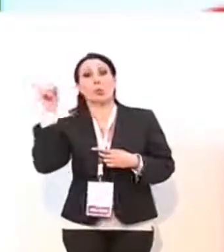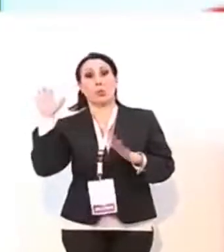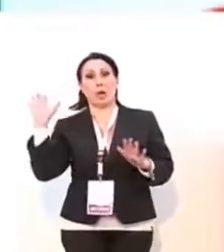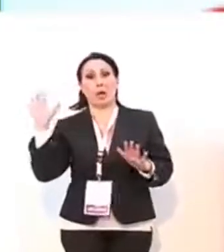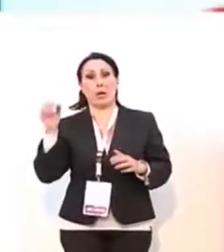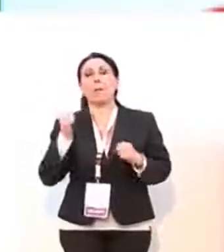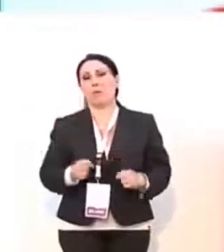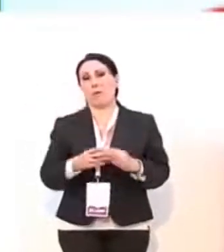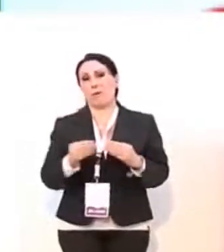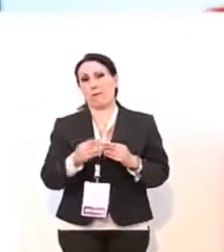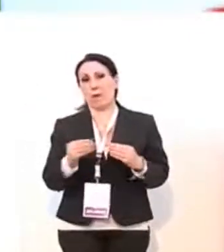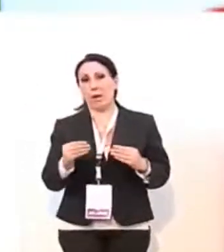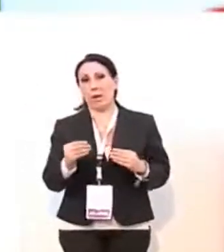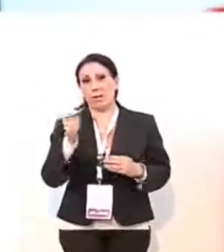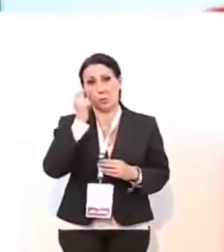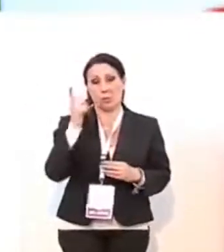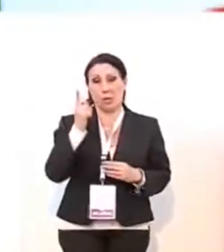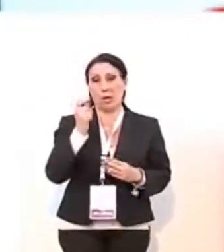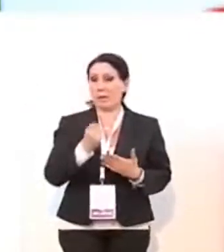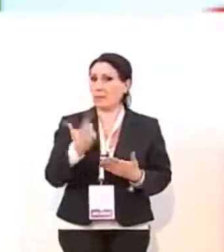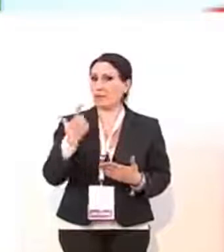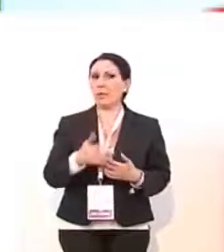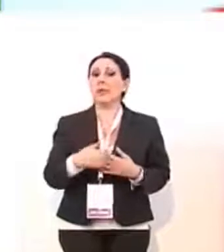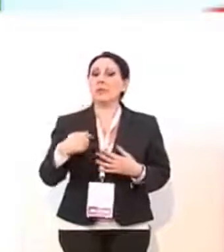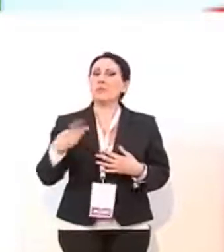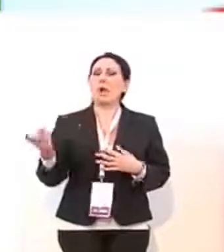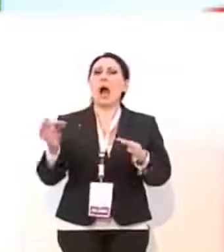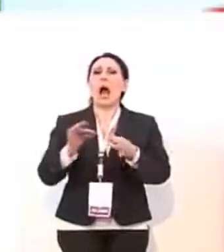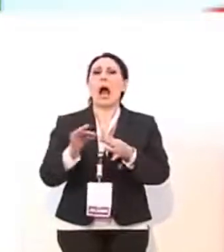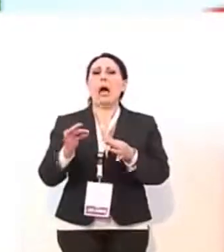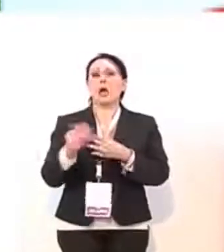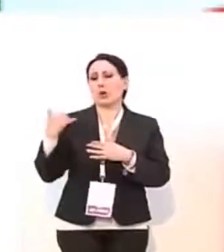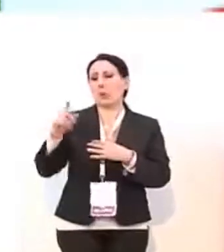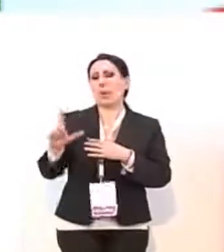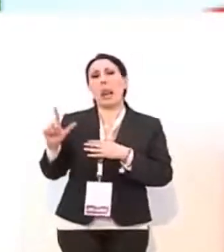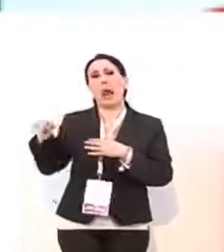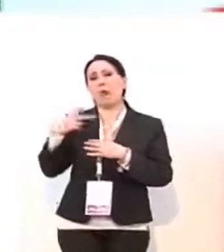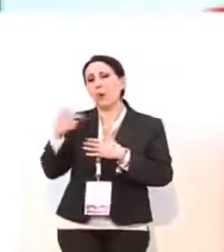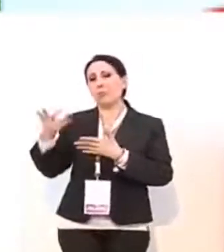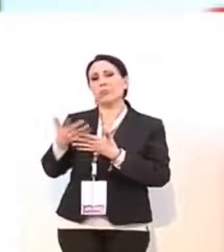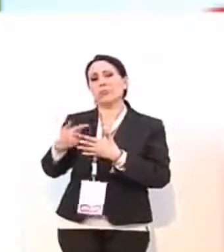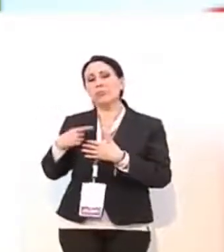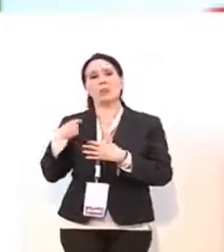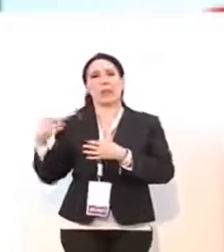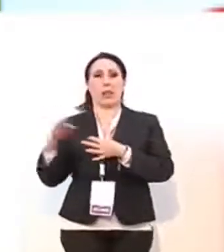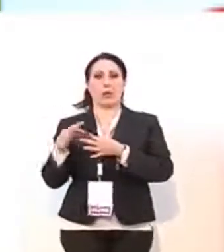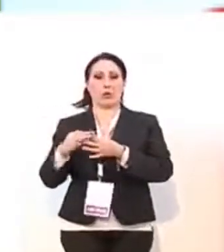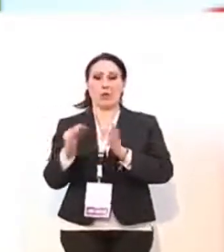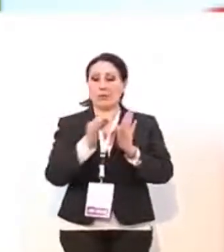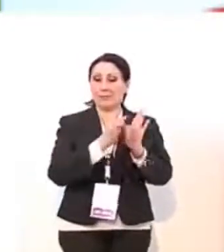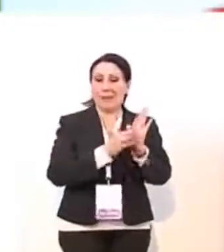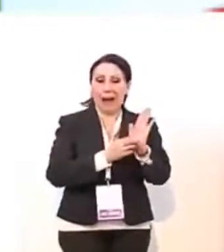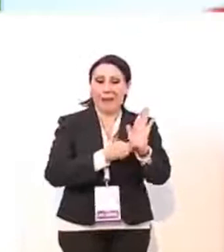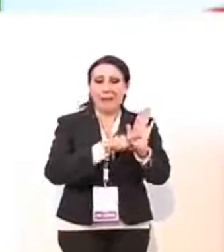possiamo fare molto e dobbiamo dare voce. Io sono molto d'accordo con quello che diceva Laura, perché i dati ci dicono questo. Il